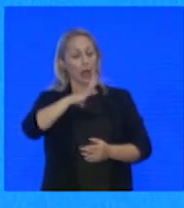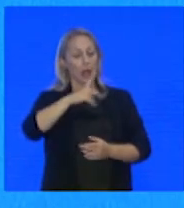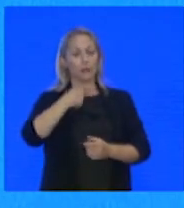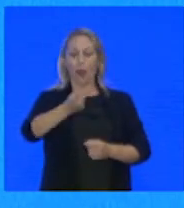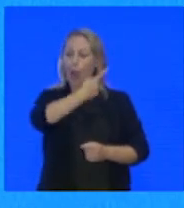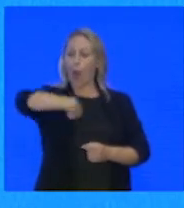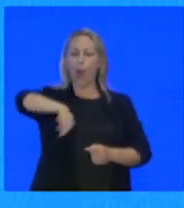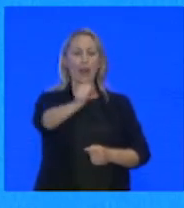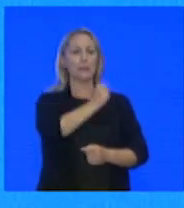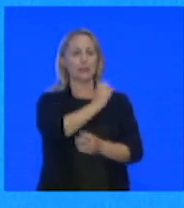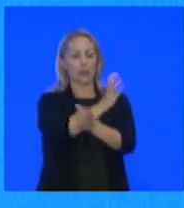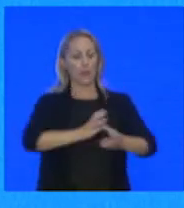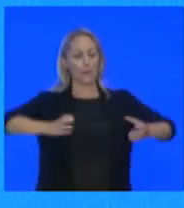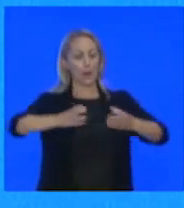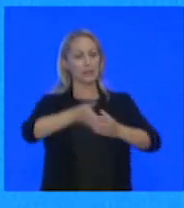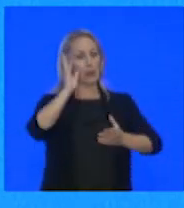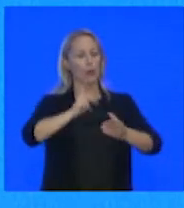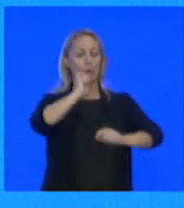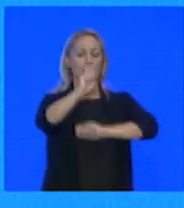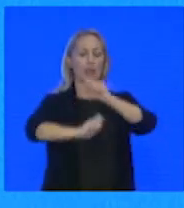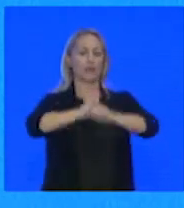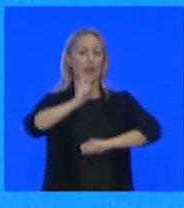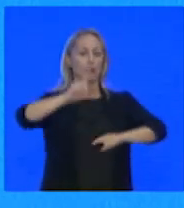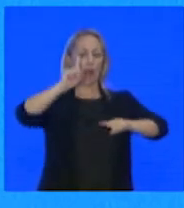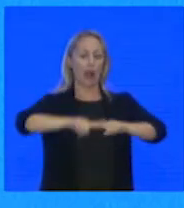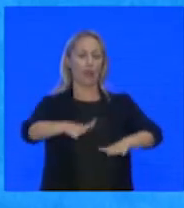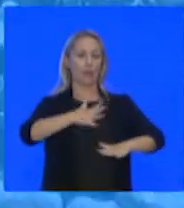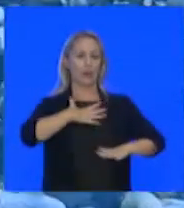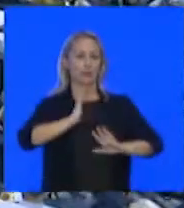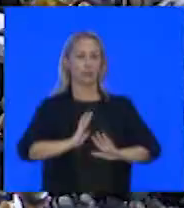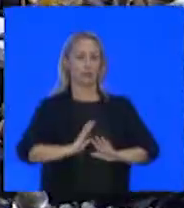να χτίσουμε την Ελλάδα που αξίζουμε.